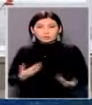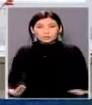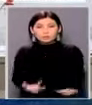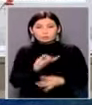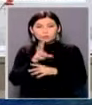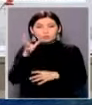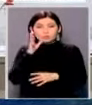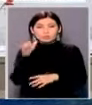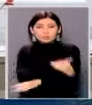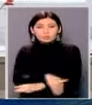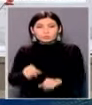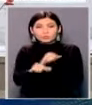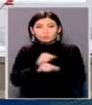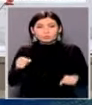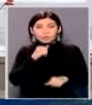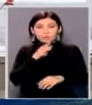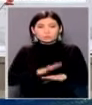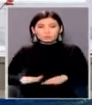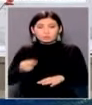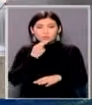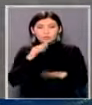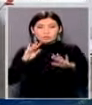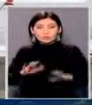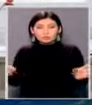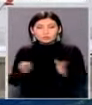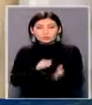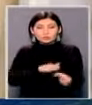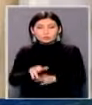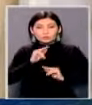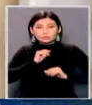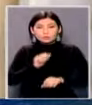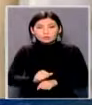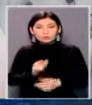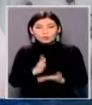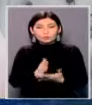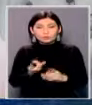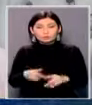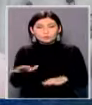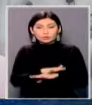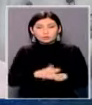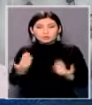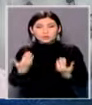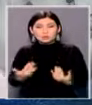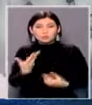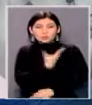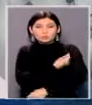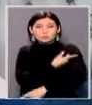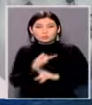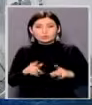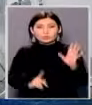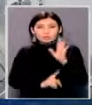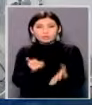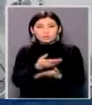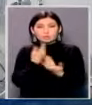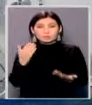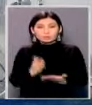түнгі уақытта сыртқа шығуына болмайды. Қоғамдық тамақтану орындары түгел қызметін тоқтатқан. Бұл елде әзірге вакциналау науқаны